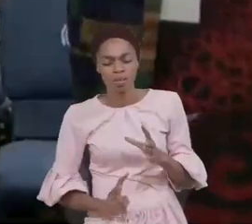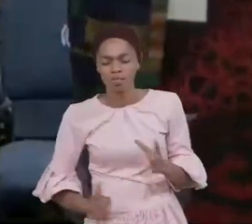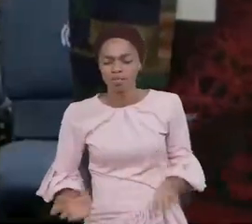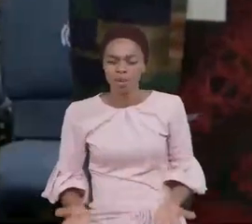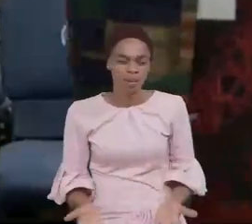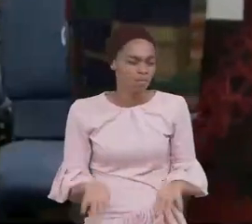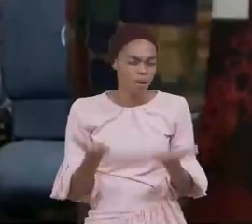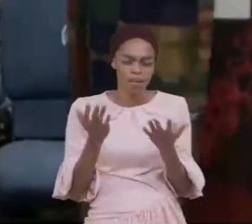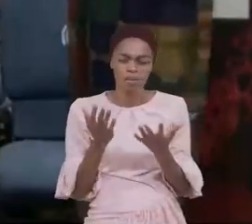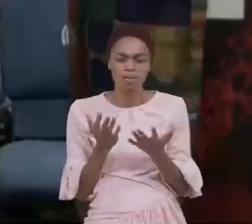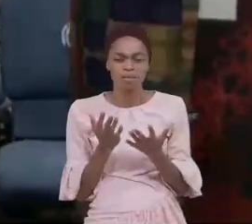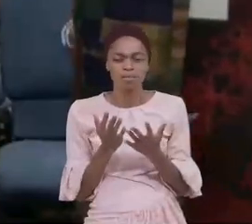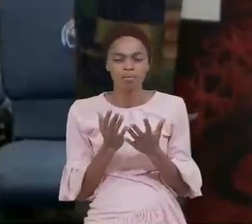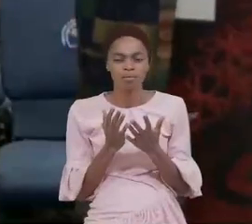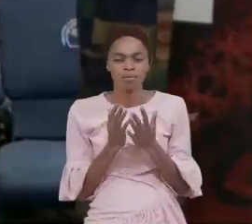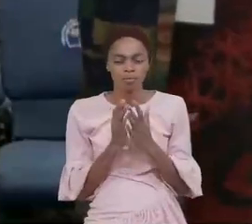levez-vous de la poussière,